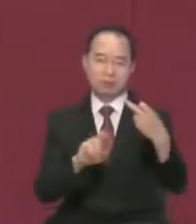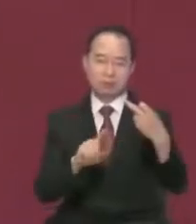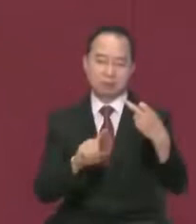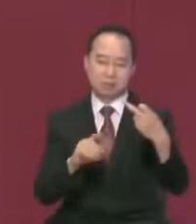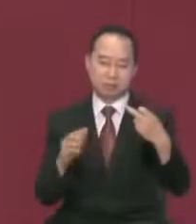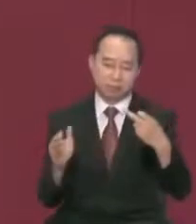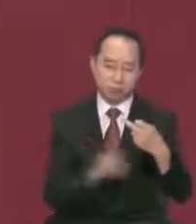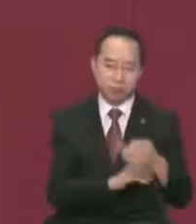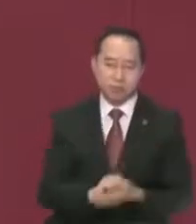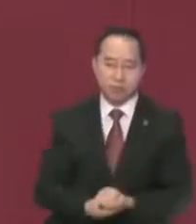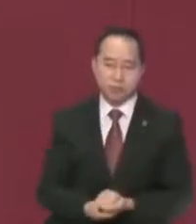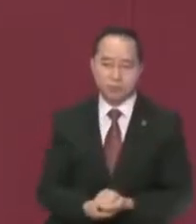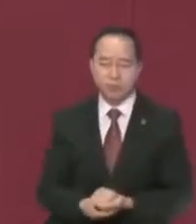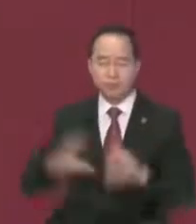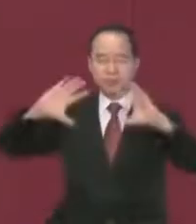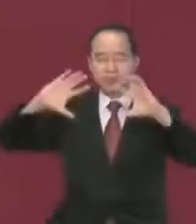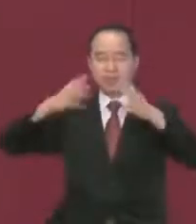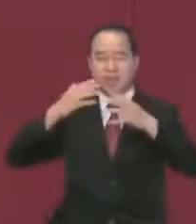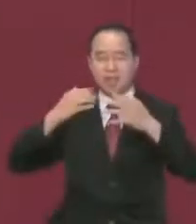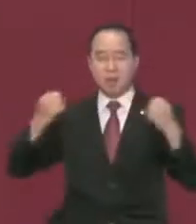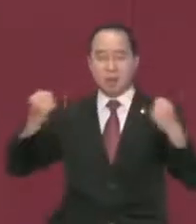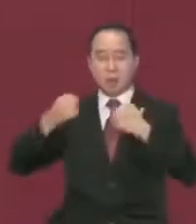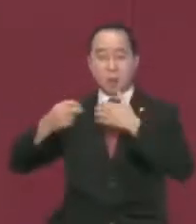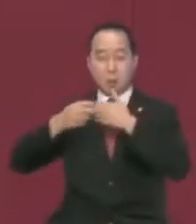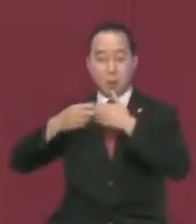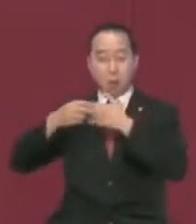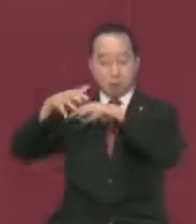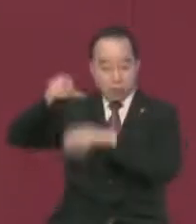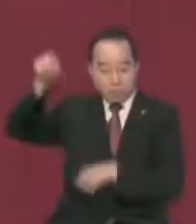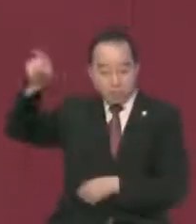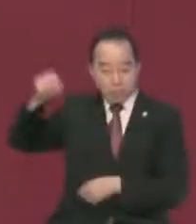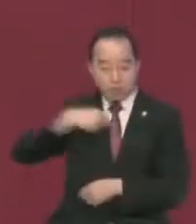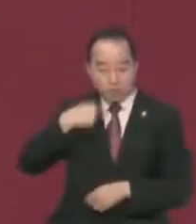세계보건기구 중국 지역사무소에 보고가 접수됐습니다.